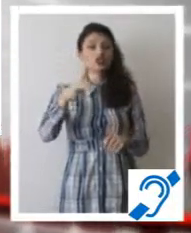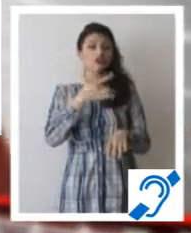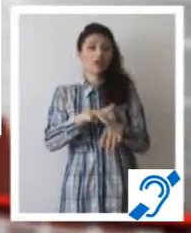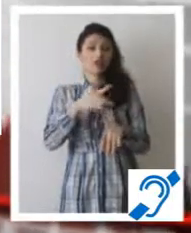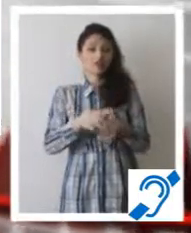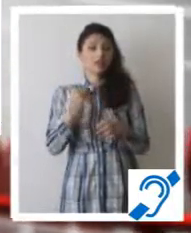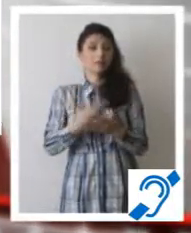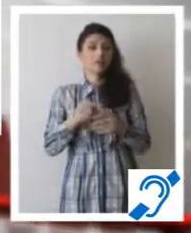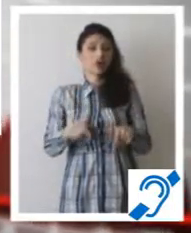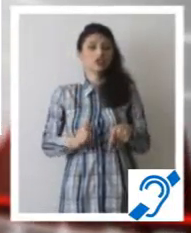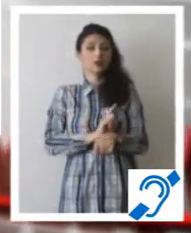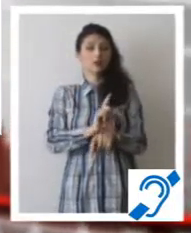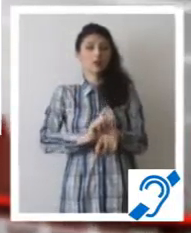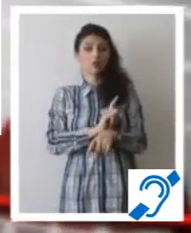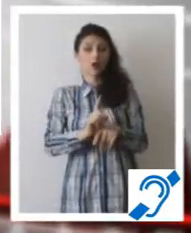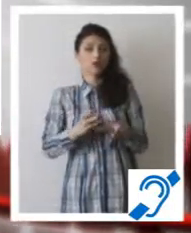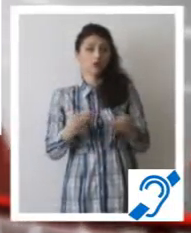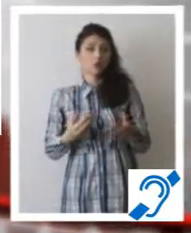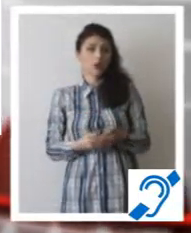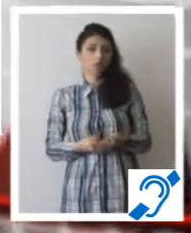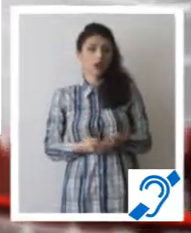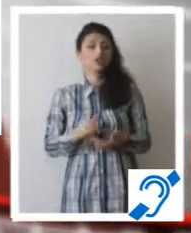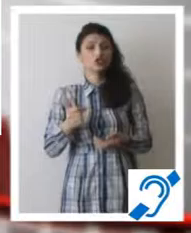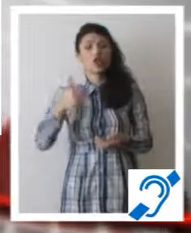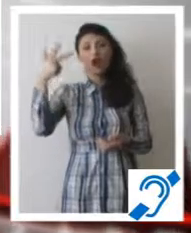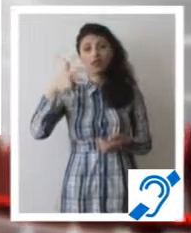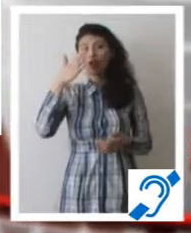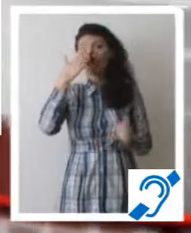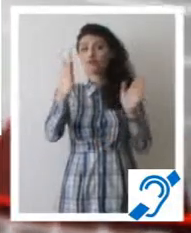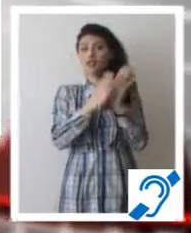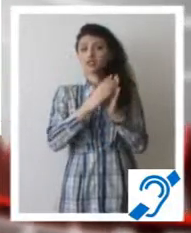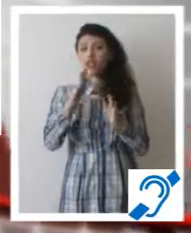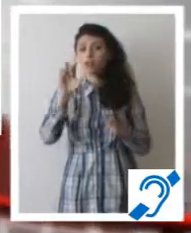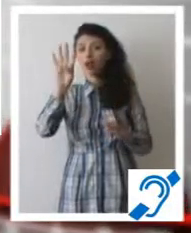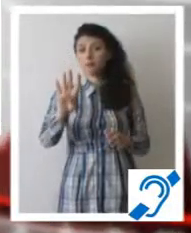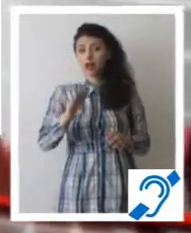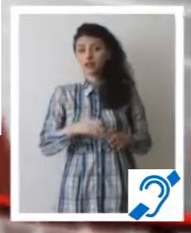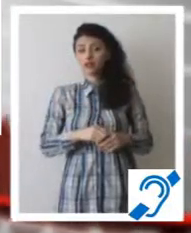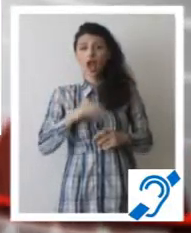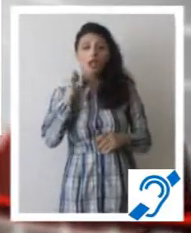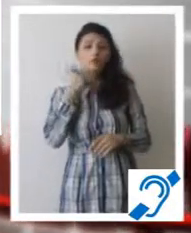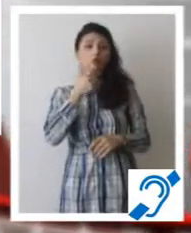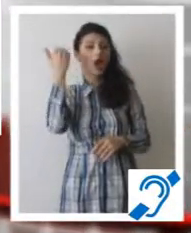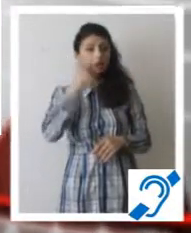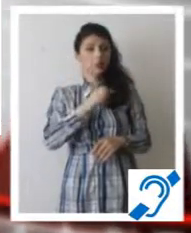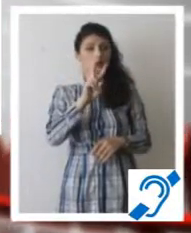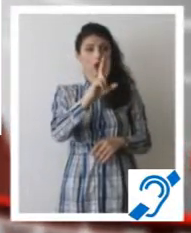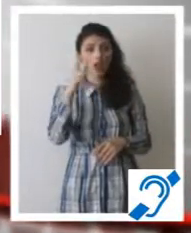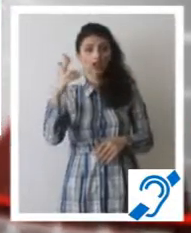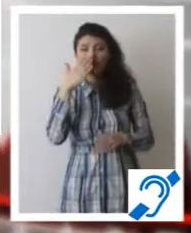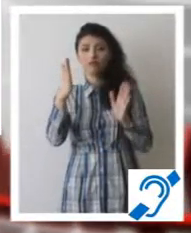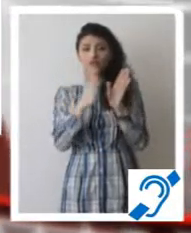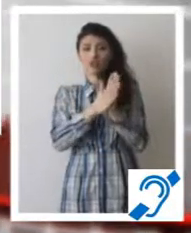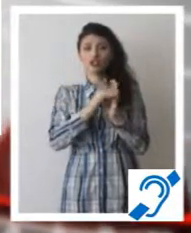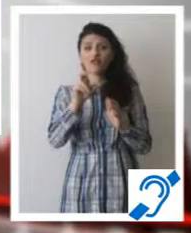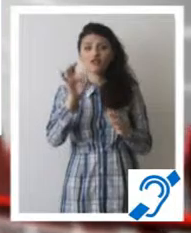verificare susținute în această perioadă precompetițională și a 3-a în fața unei echipe de Liga a 4-a. Mușcelenii au pierdut 2-3 în fața